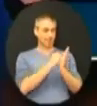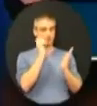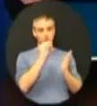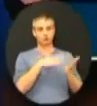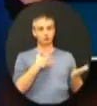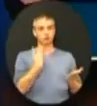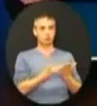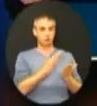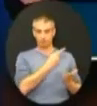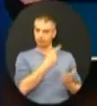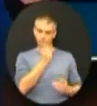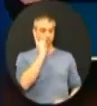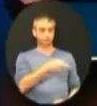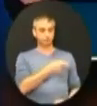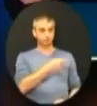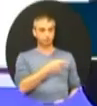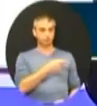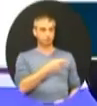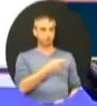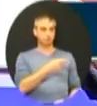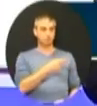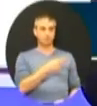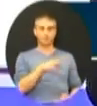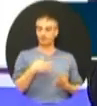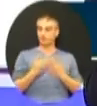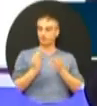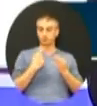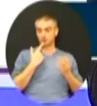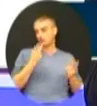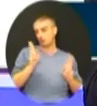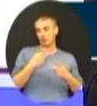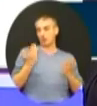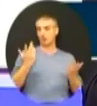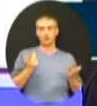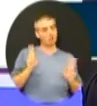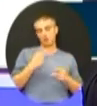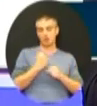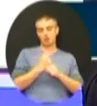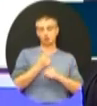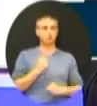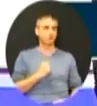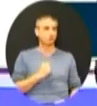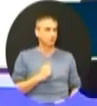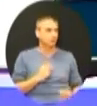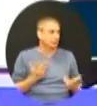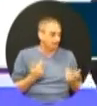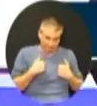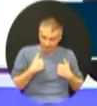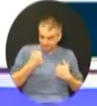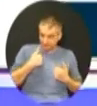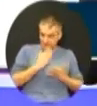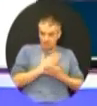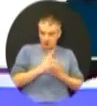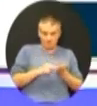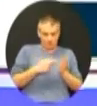לאומי הוציא את ההנחיה הוציא את ההורה ואומרים היצים המשפטים אתה לא יכול אתה לא יכול לעשות את זה אבל אני אסר אני